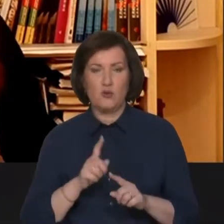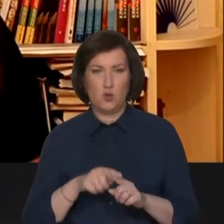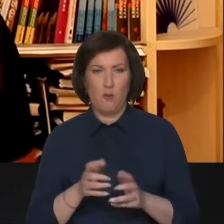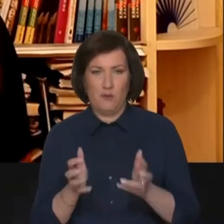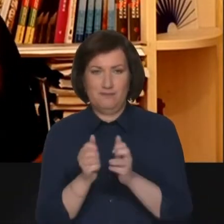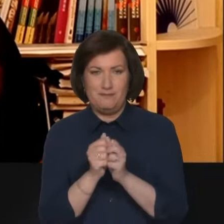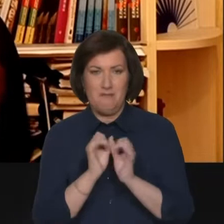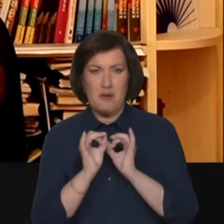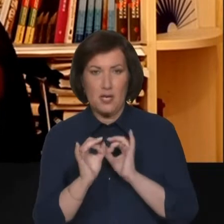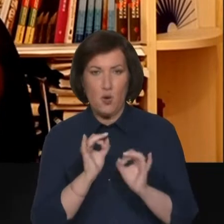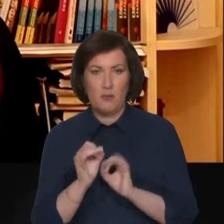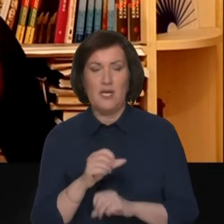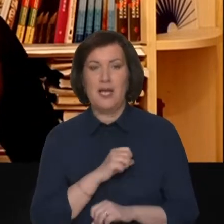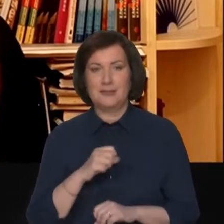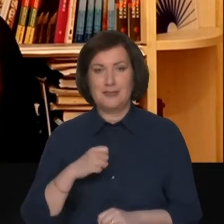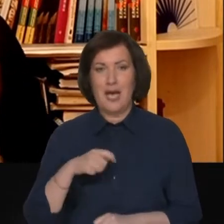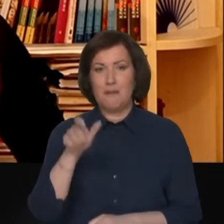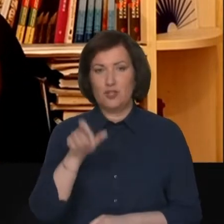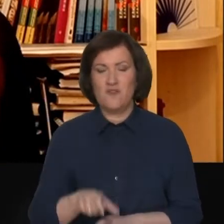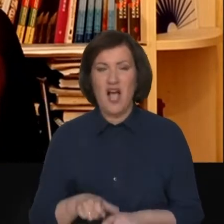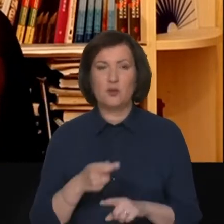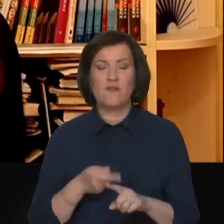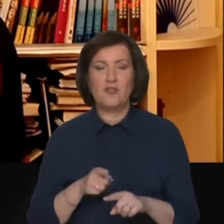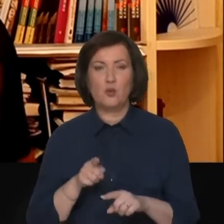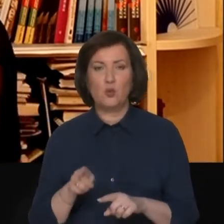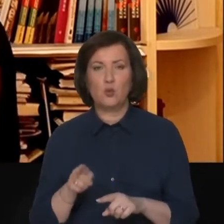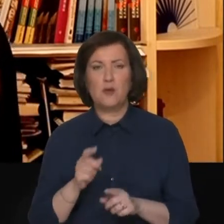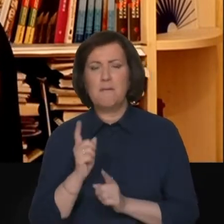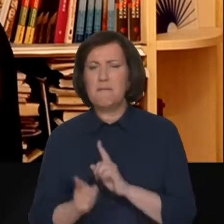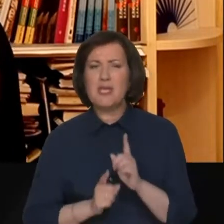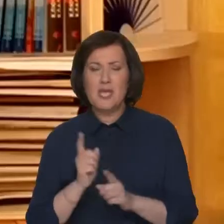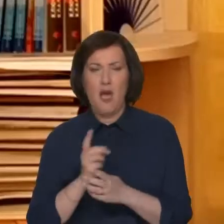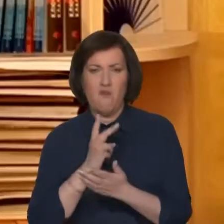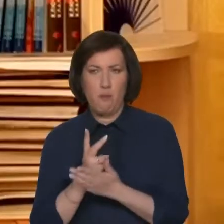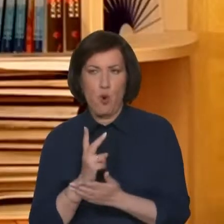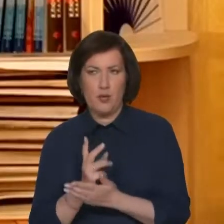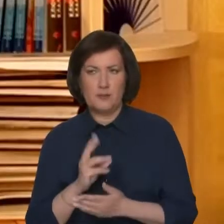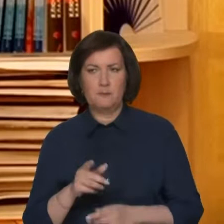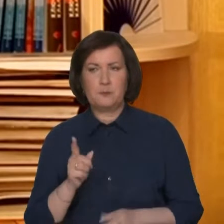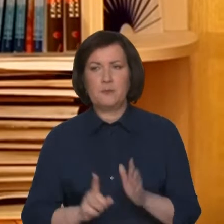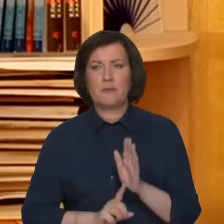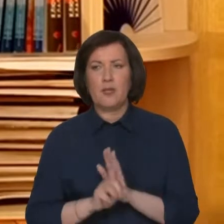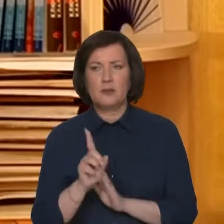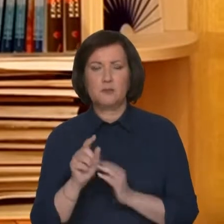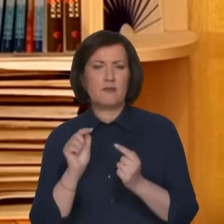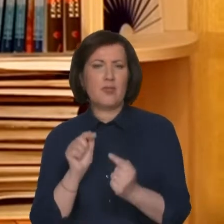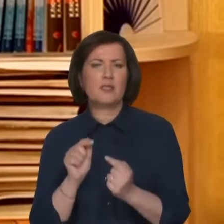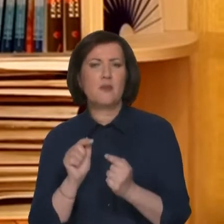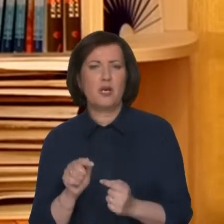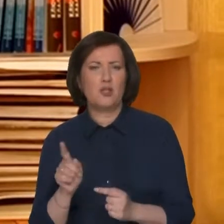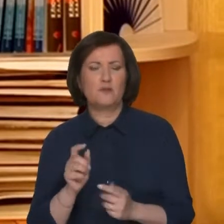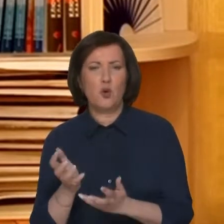перехопленні. Насправді, сам Шматов, він дуже міняв свої покази. Він спочатку заперечував,